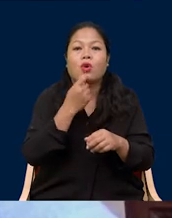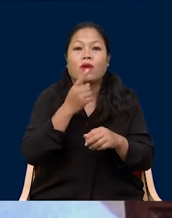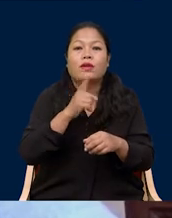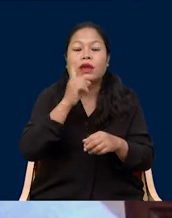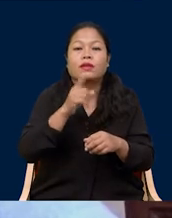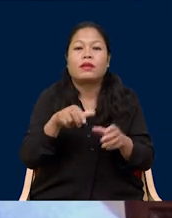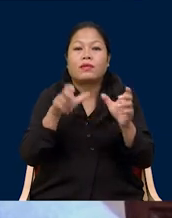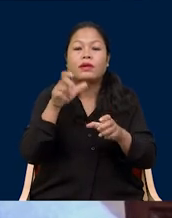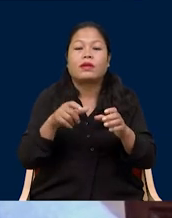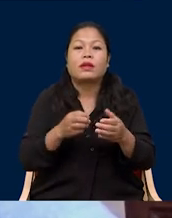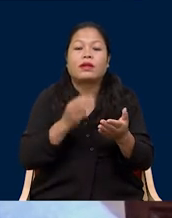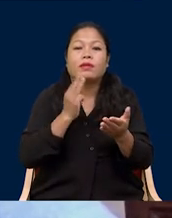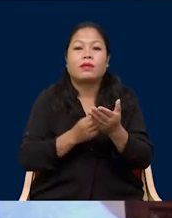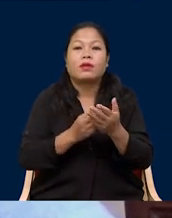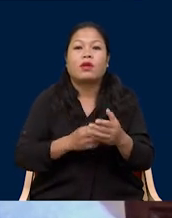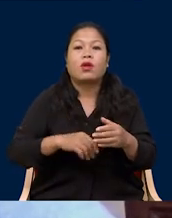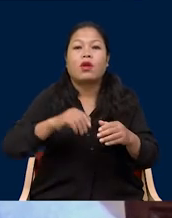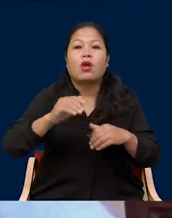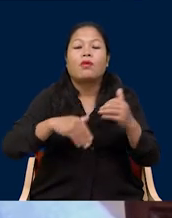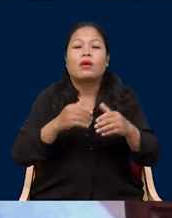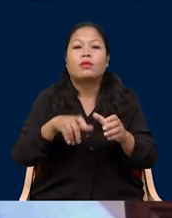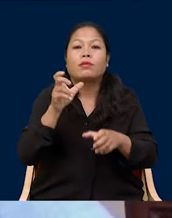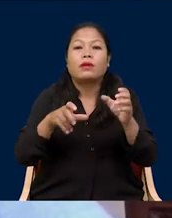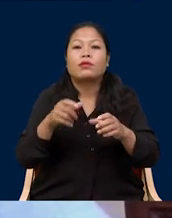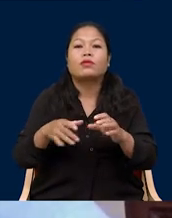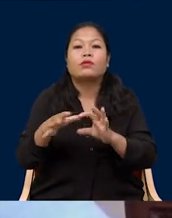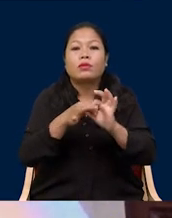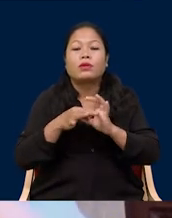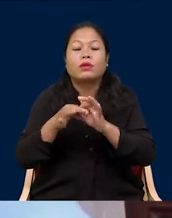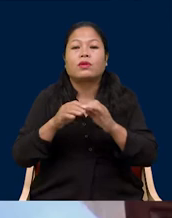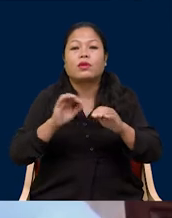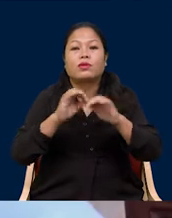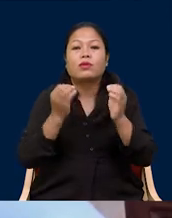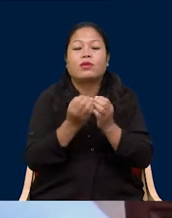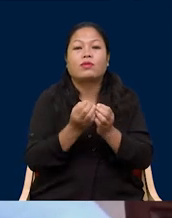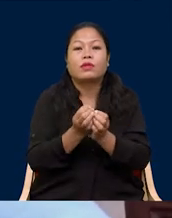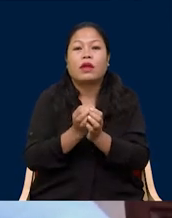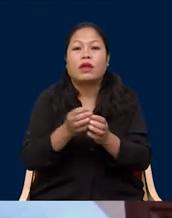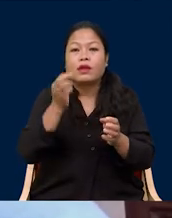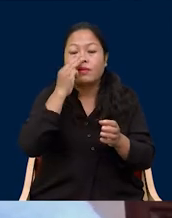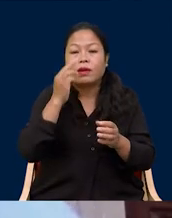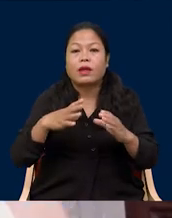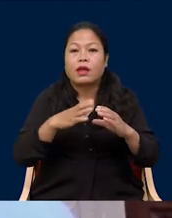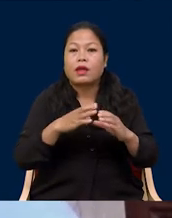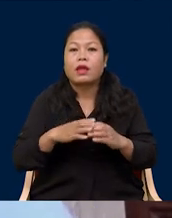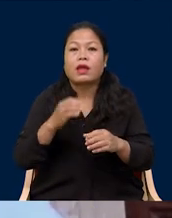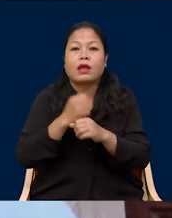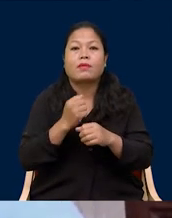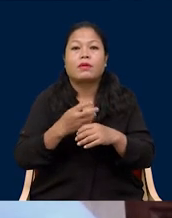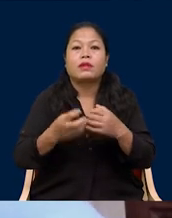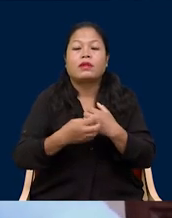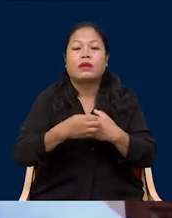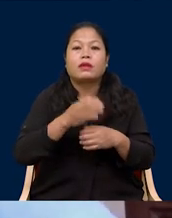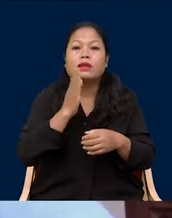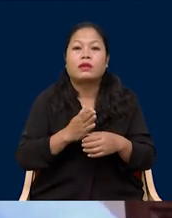गर्ने हो भने चाहिँ एकजना व्यक्तिले मात्रै गर्नु हुँदैन, तर प्रत्येक व्यक्ति मिल्दै गएर समुदायको रूपमा चाहिँ हामीले काम गर्यो र समुदाय गर्दा देशले